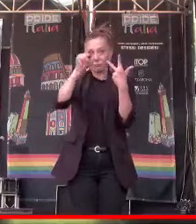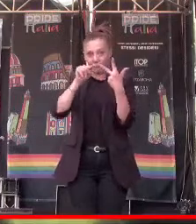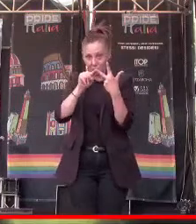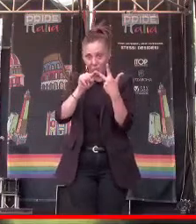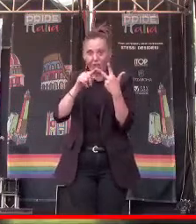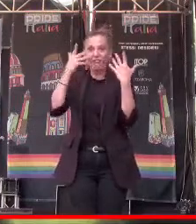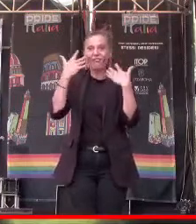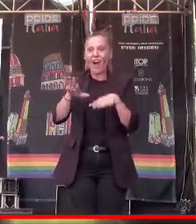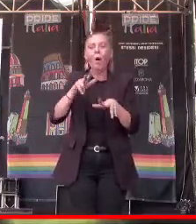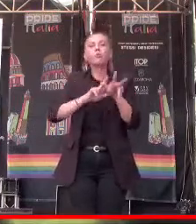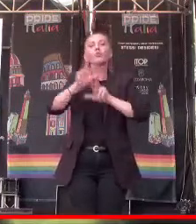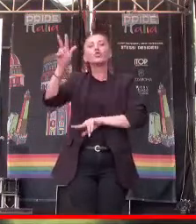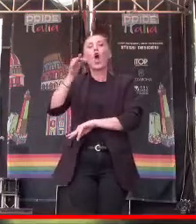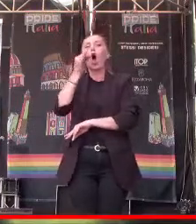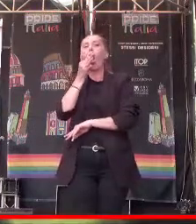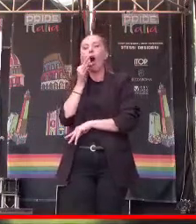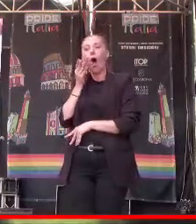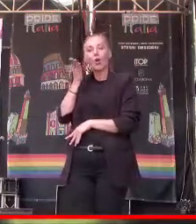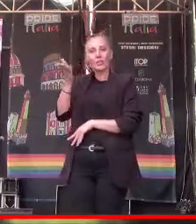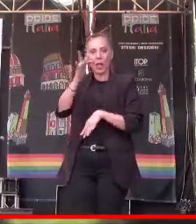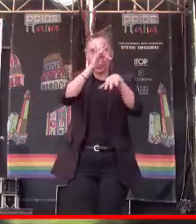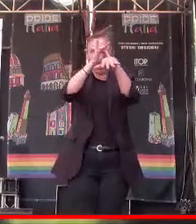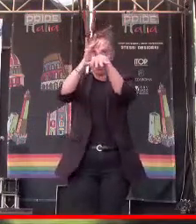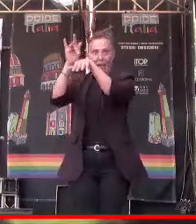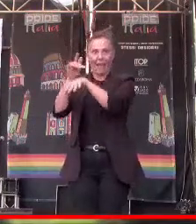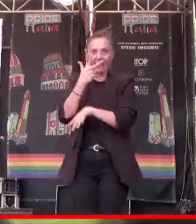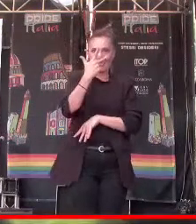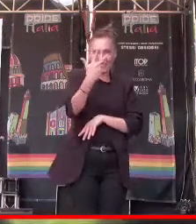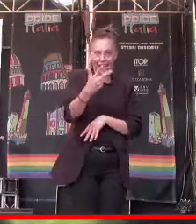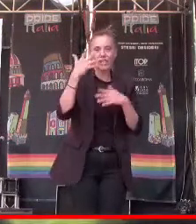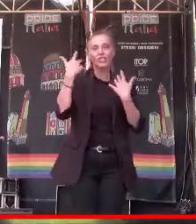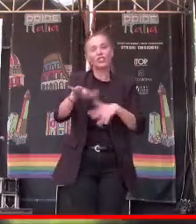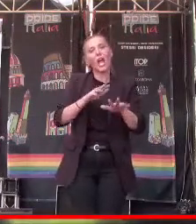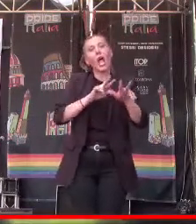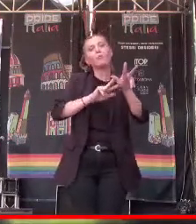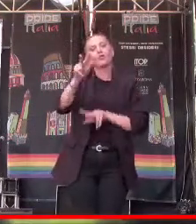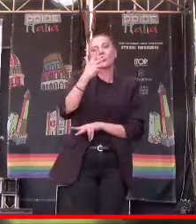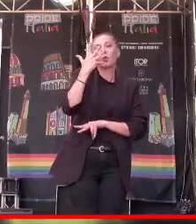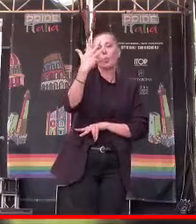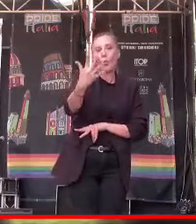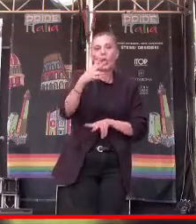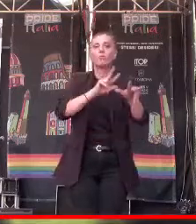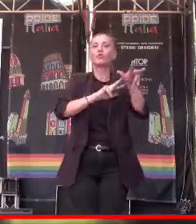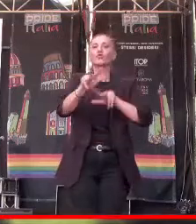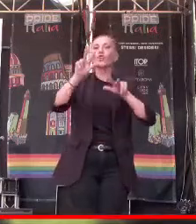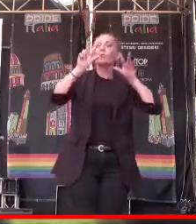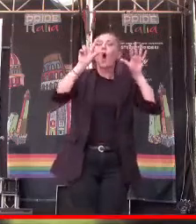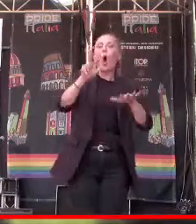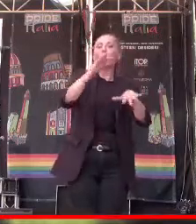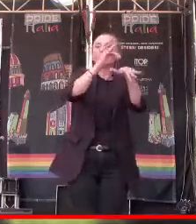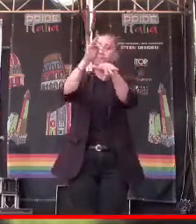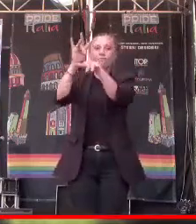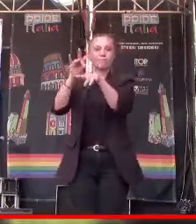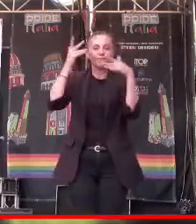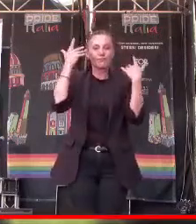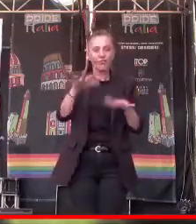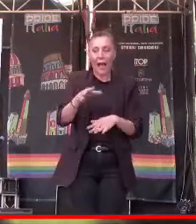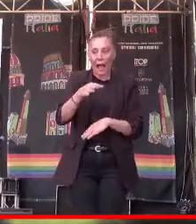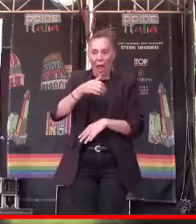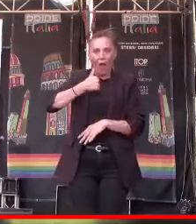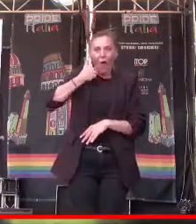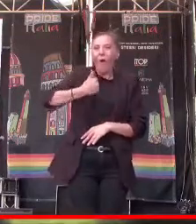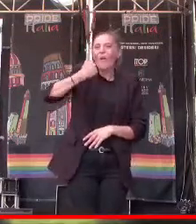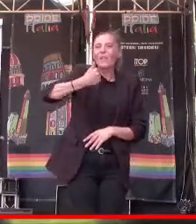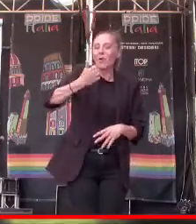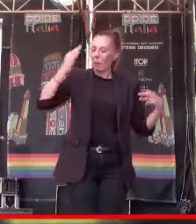municipio di Ostia e siamo già stati nel quinto municipio e nell'ottavo municipio. Ogni volta